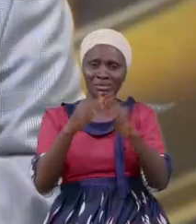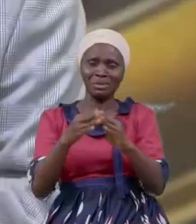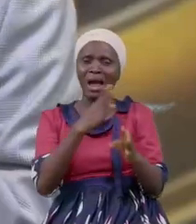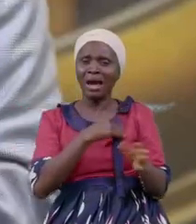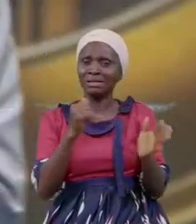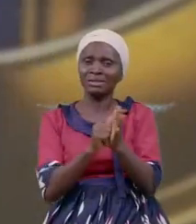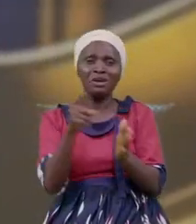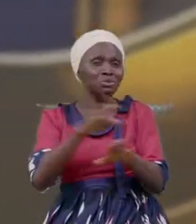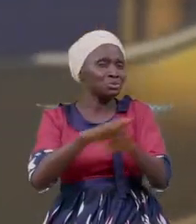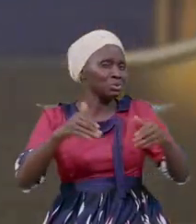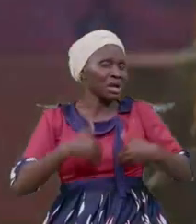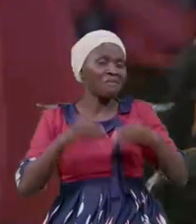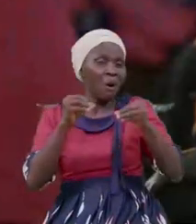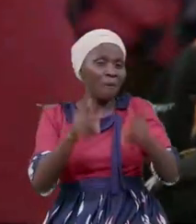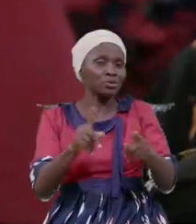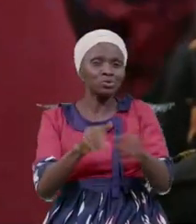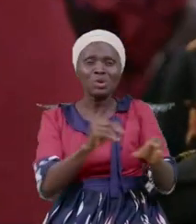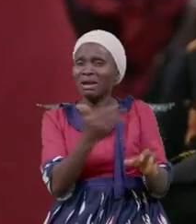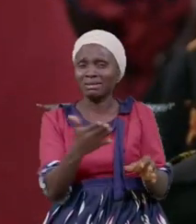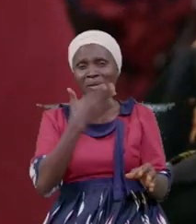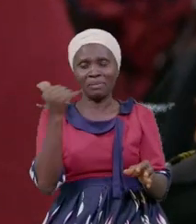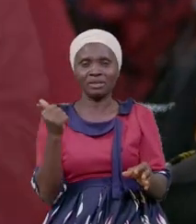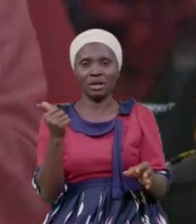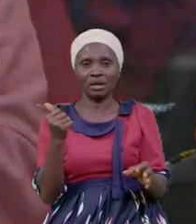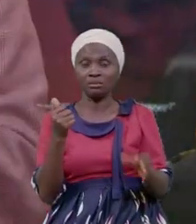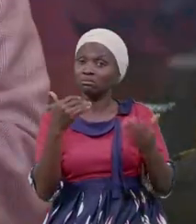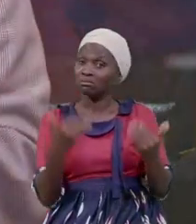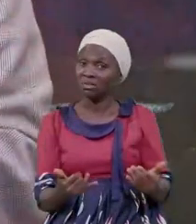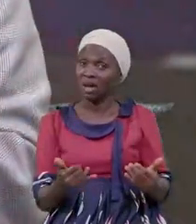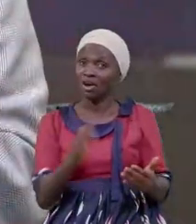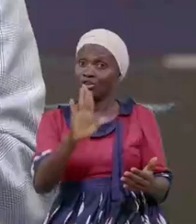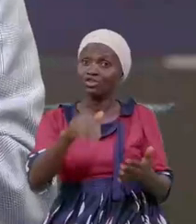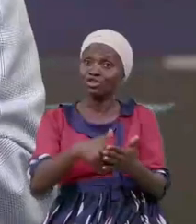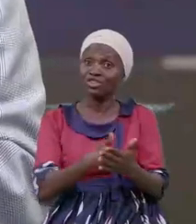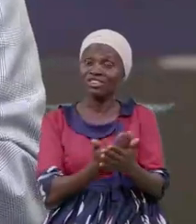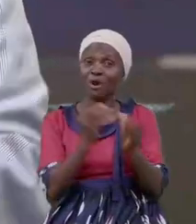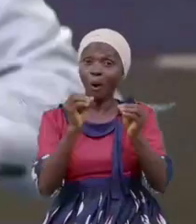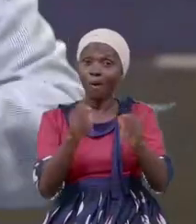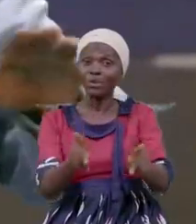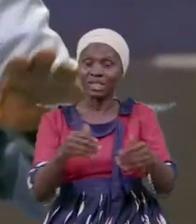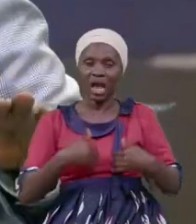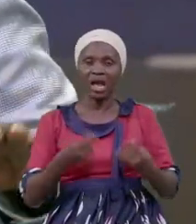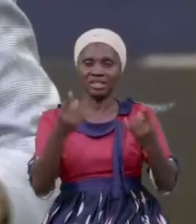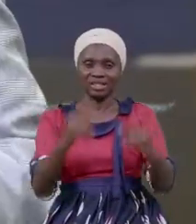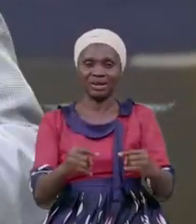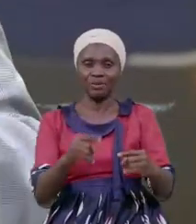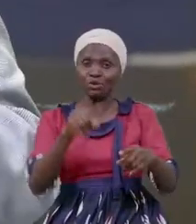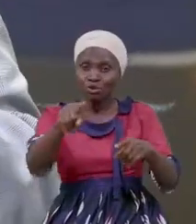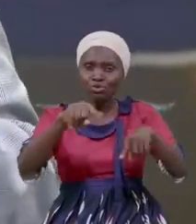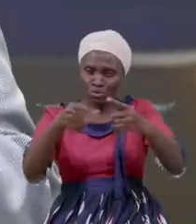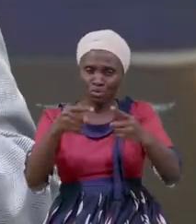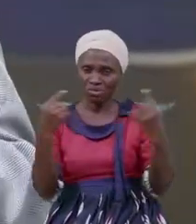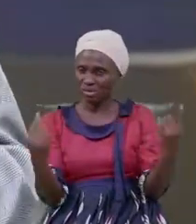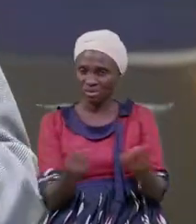part de meilleur une nouvelle chance est venue va et ne pêche plus ces choses